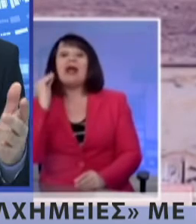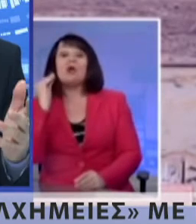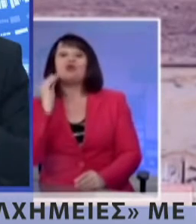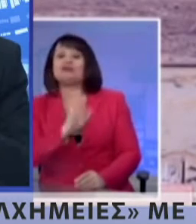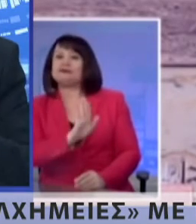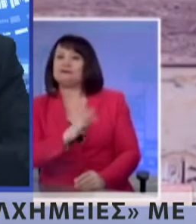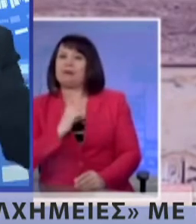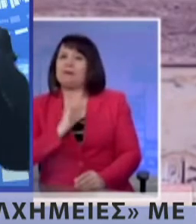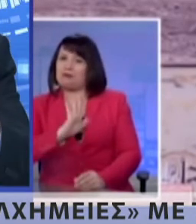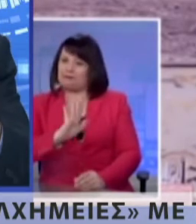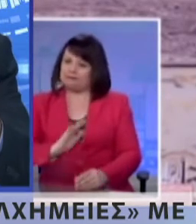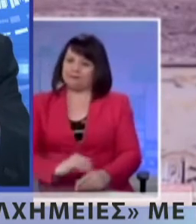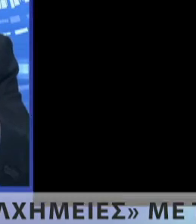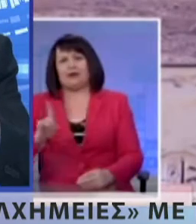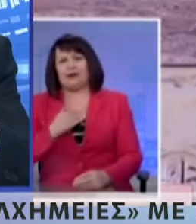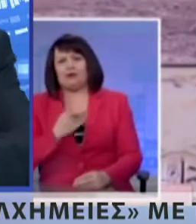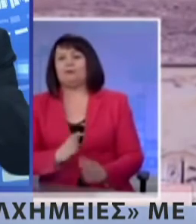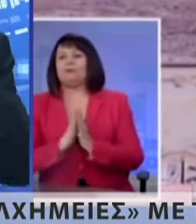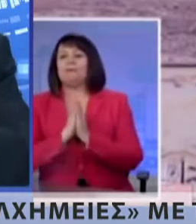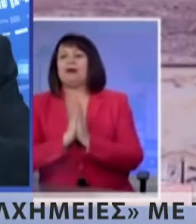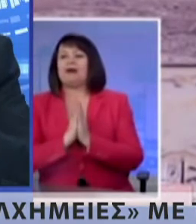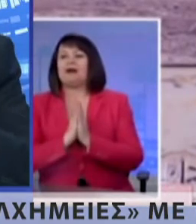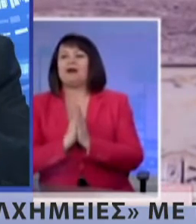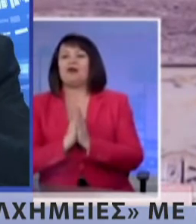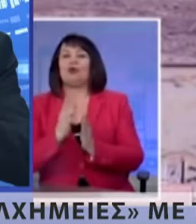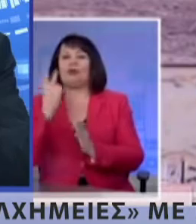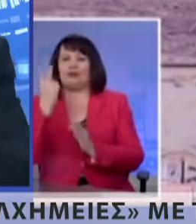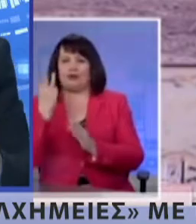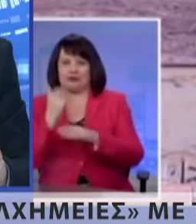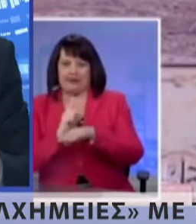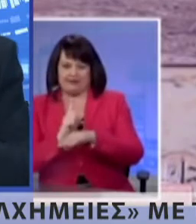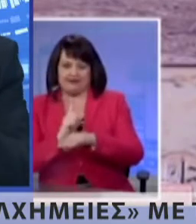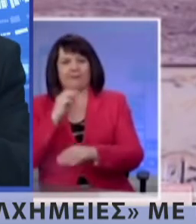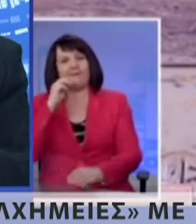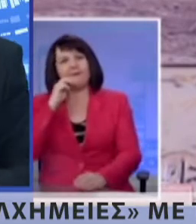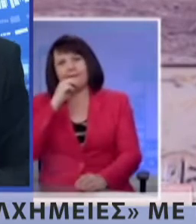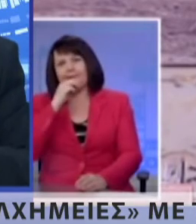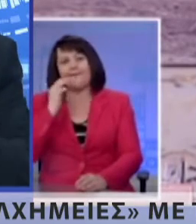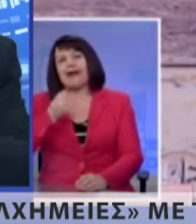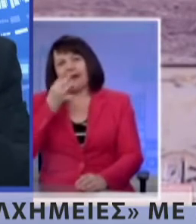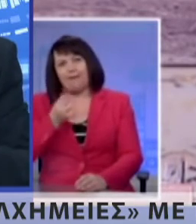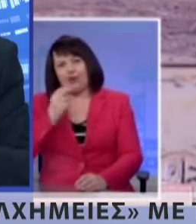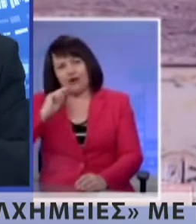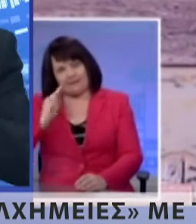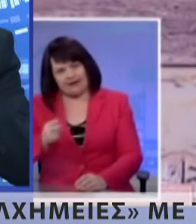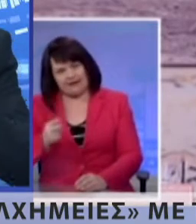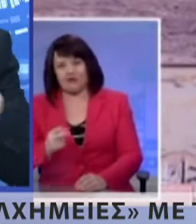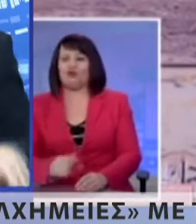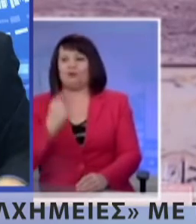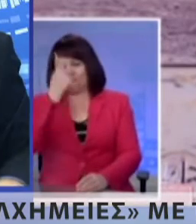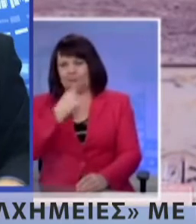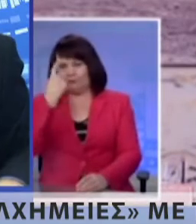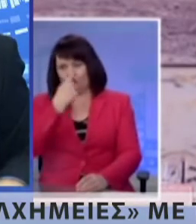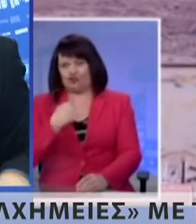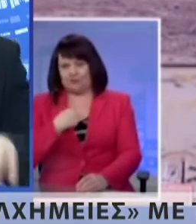γιατί 5, έτσι να βολευτεί και ο Καμένος. Και ο Θοδωράκης και οι άλλοι ανεξάρτητοι, οι οποίοι ψηλοταιριάζουν τα χνότα τους, να έχουν όλοι ο καθένας